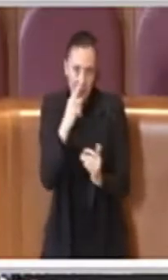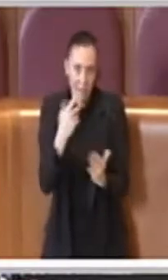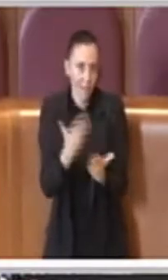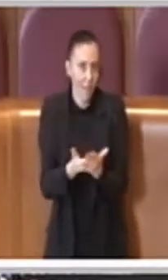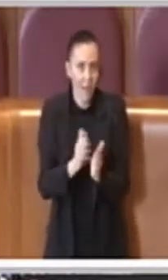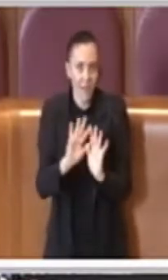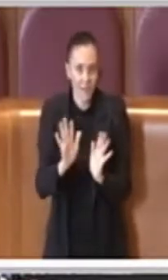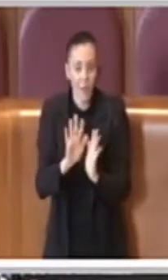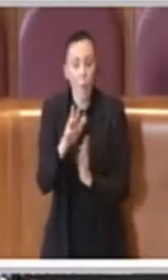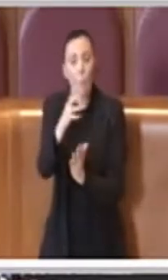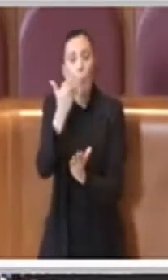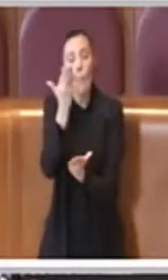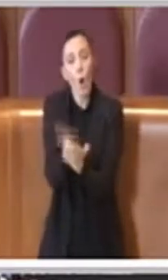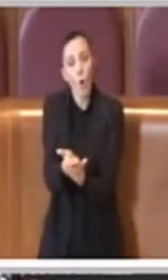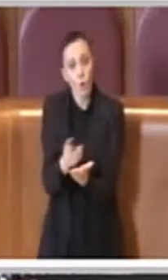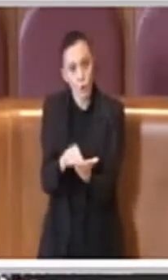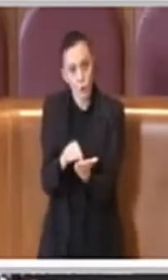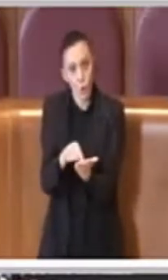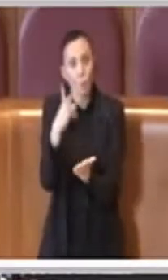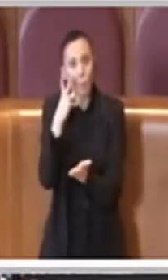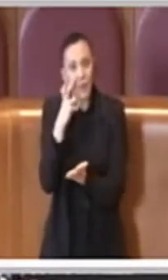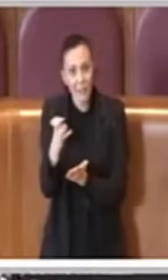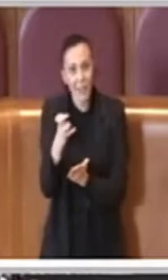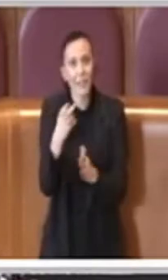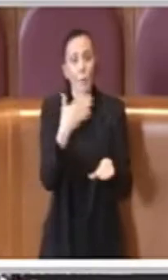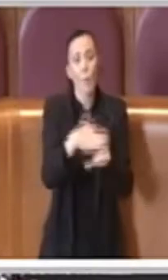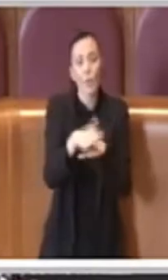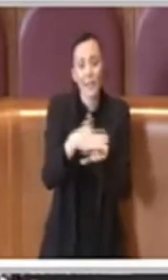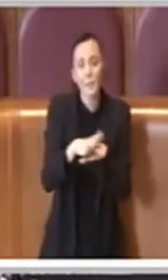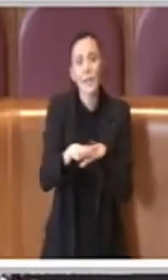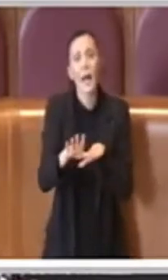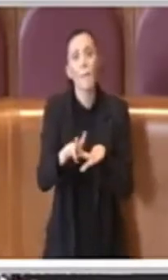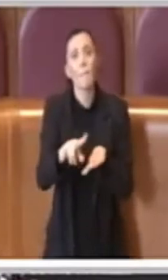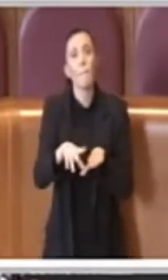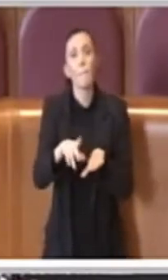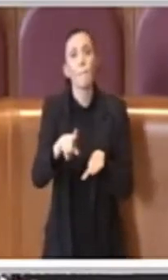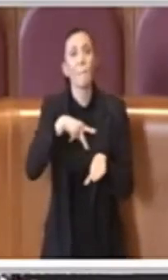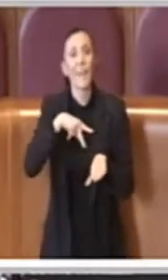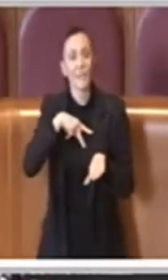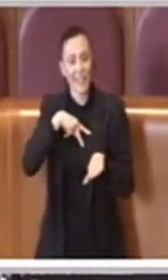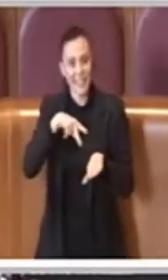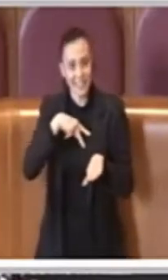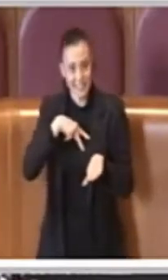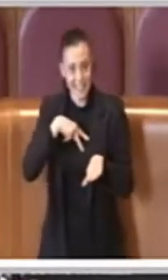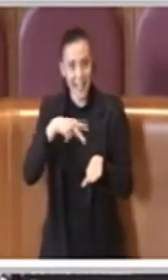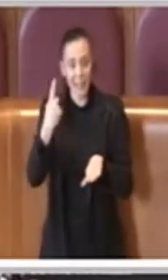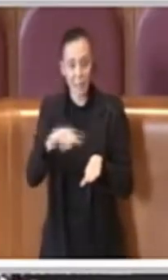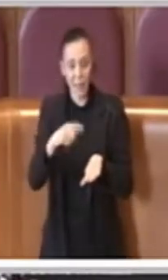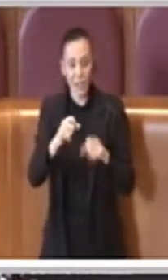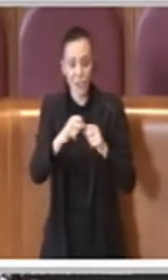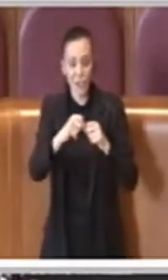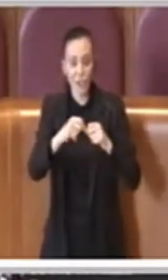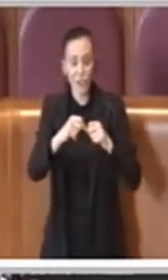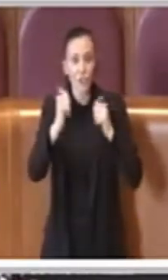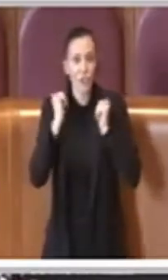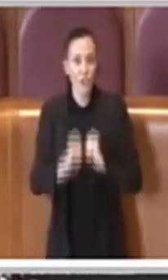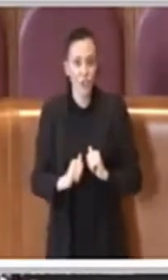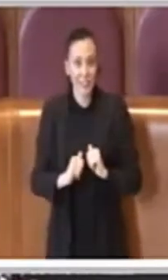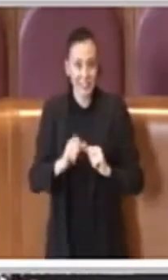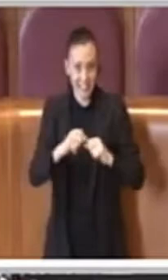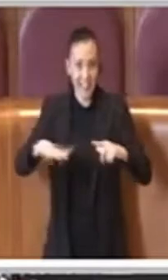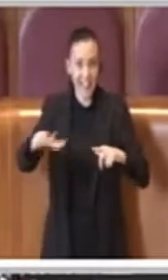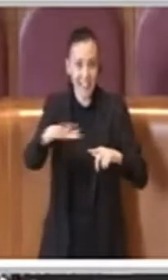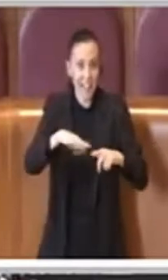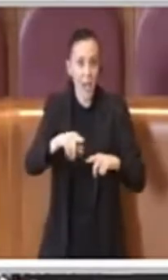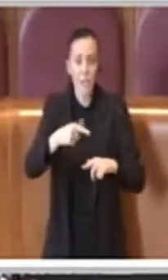Tra l'altro la mozione prevede modalità preferenziali per una parte della cittadinanza e questo non lo trovo